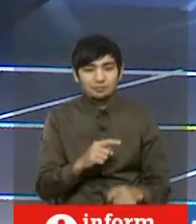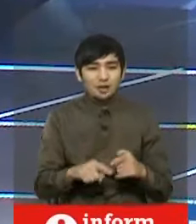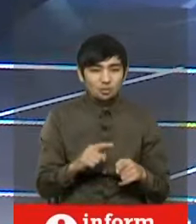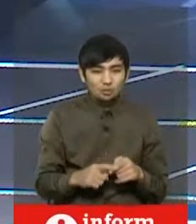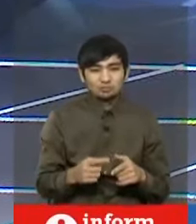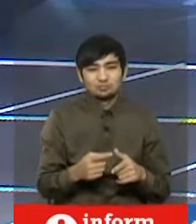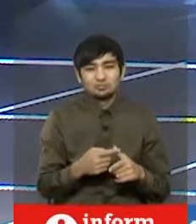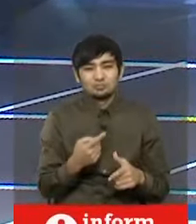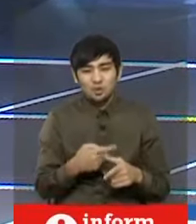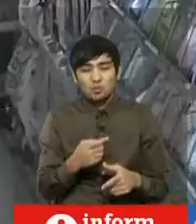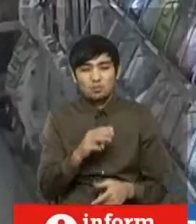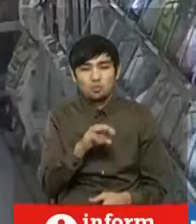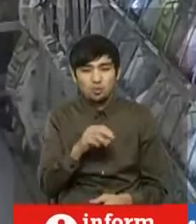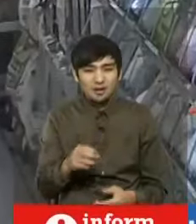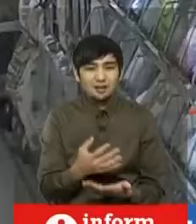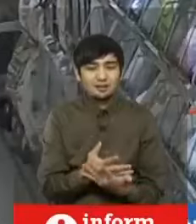не